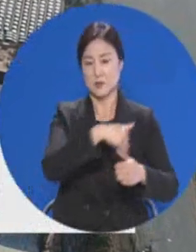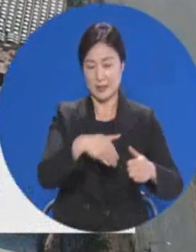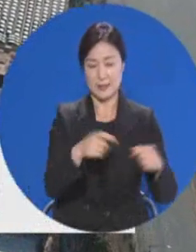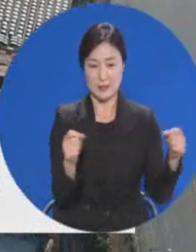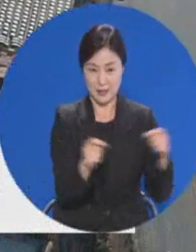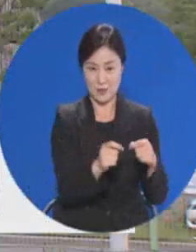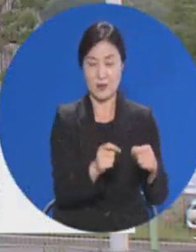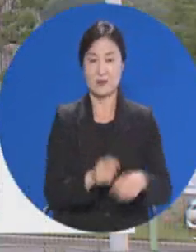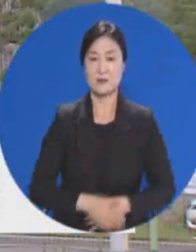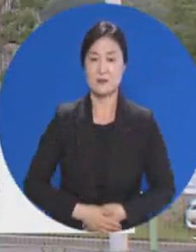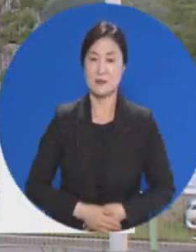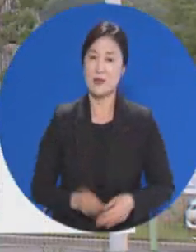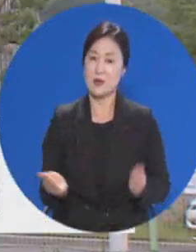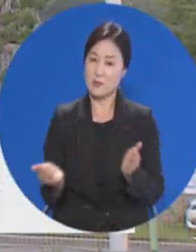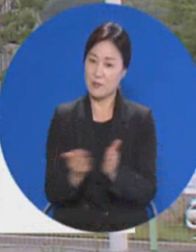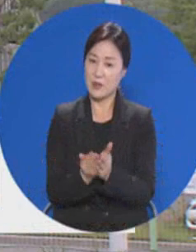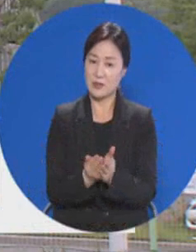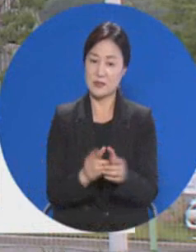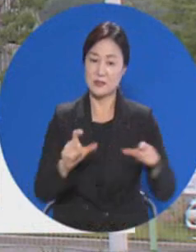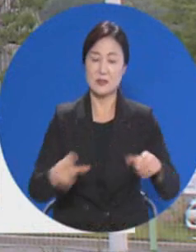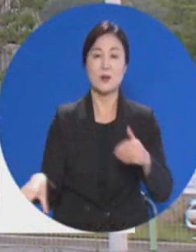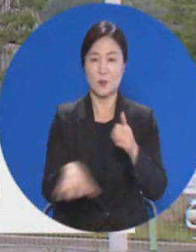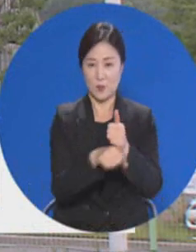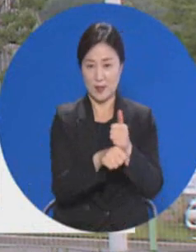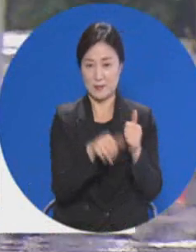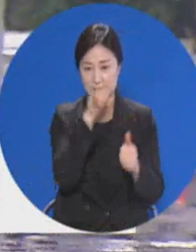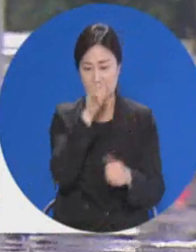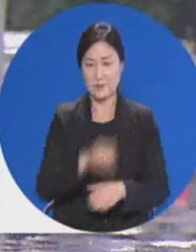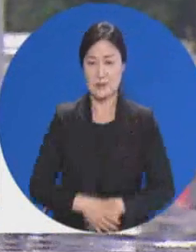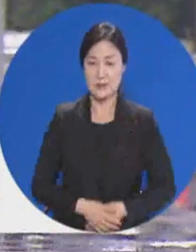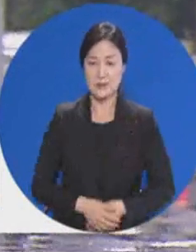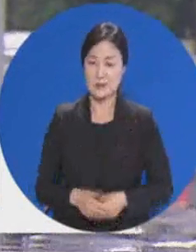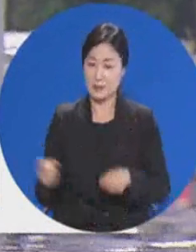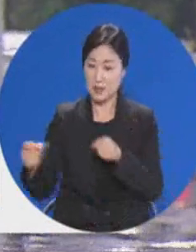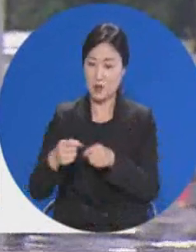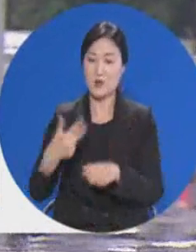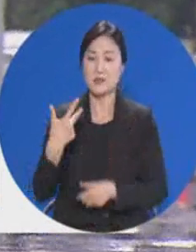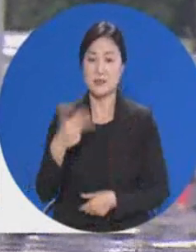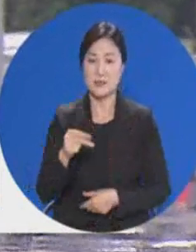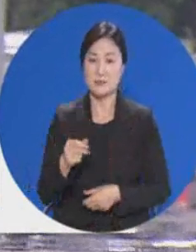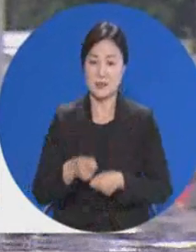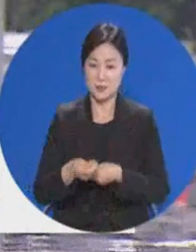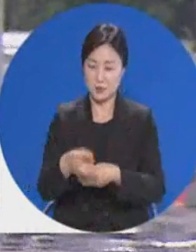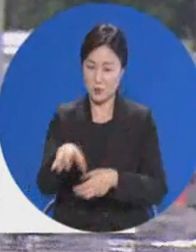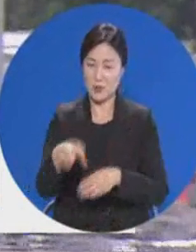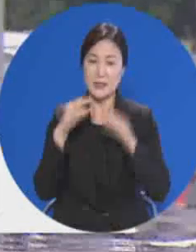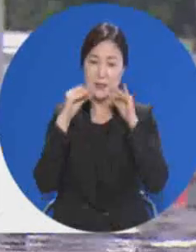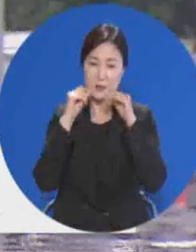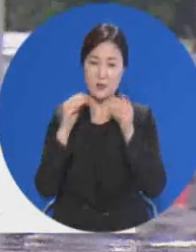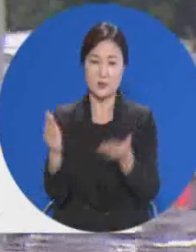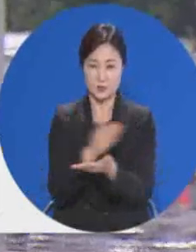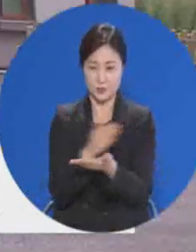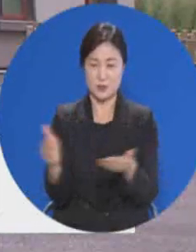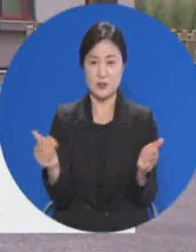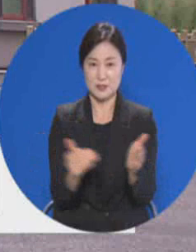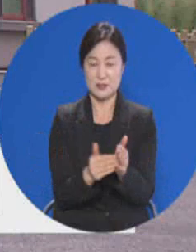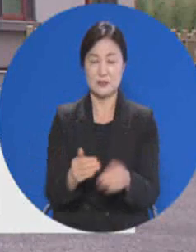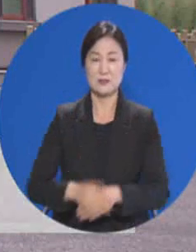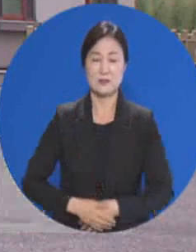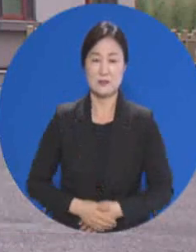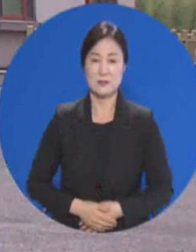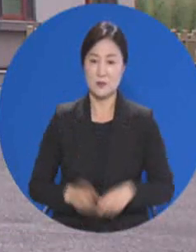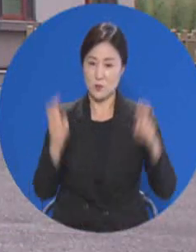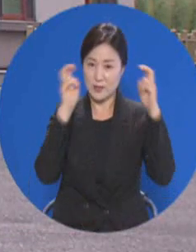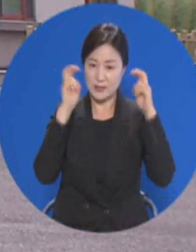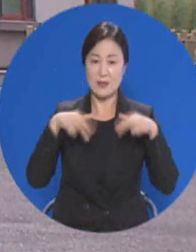맞닿아 있고 항만부지에도 포함된 지역이지만 일대 7만여 제곱미터 면적은 잡종지로 분류돼 있습니다.